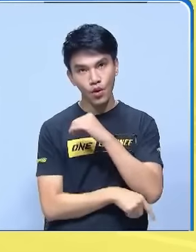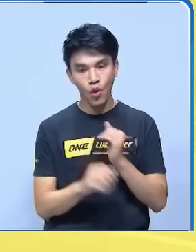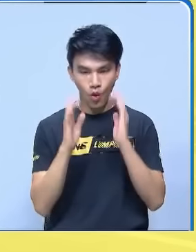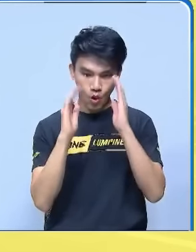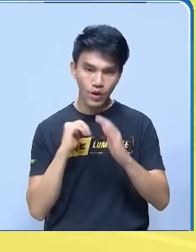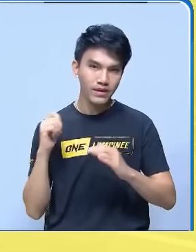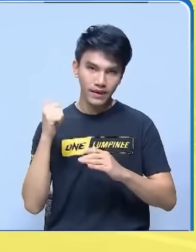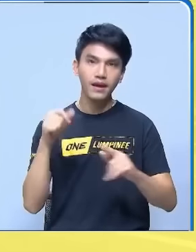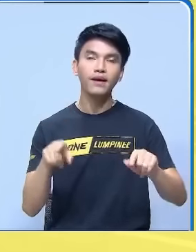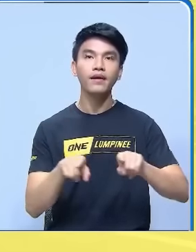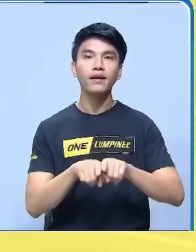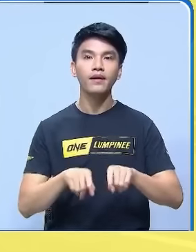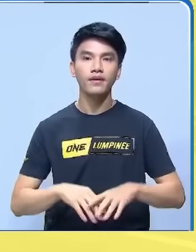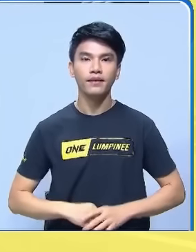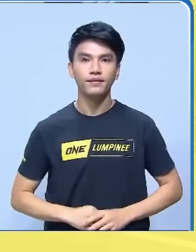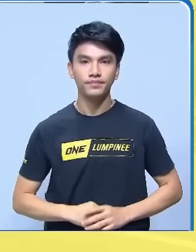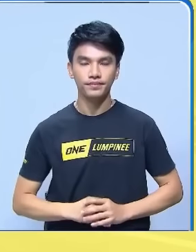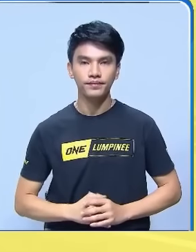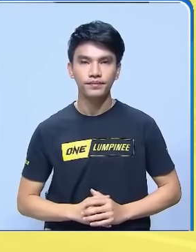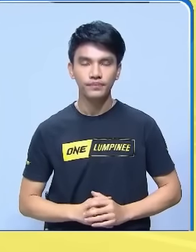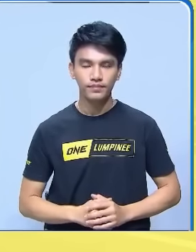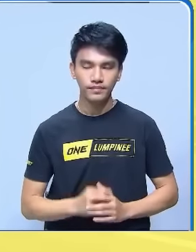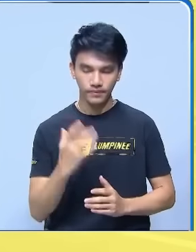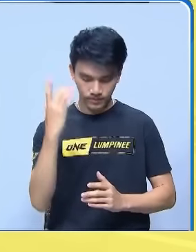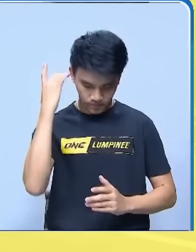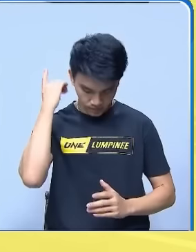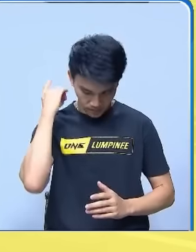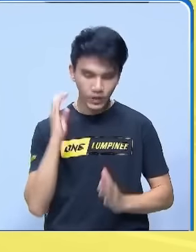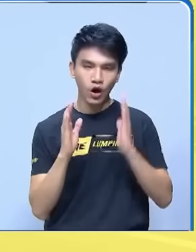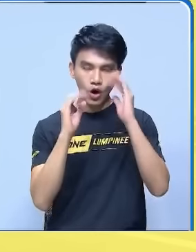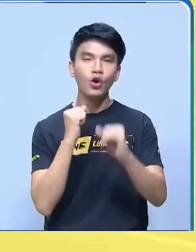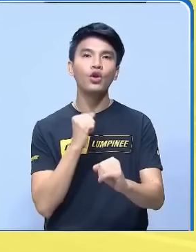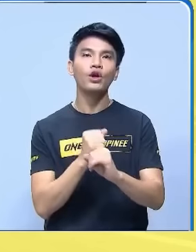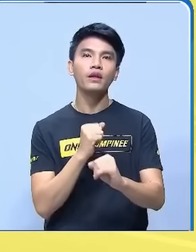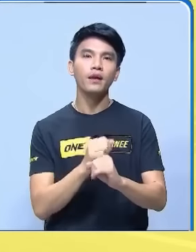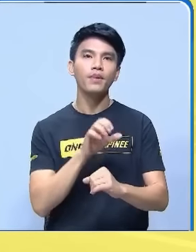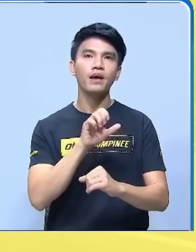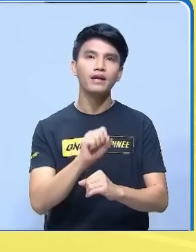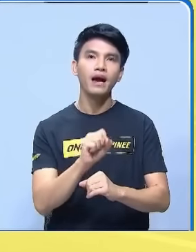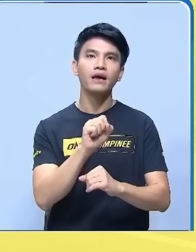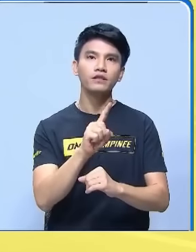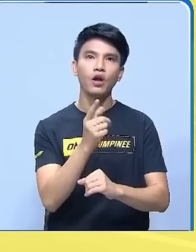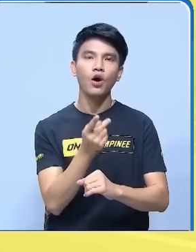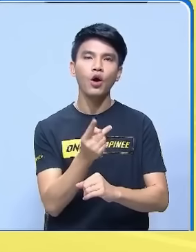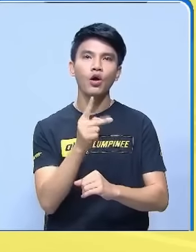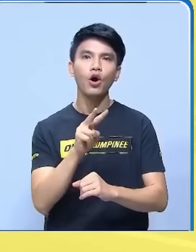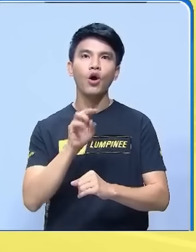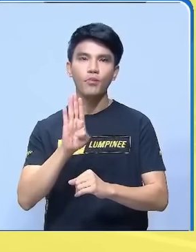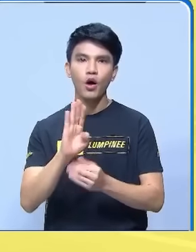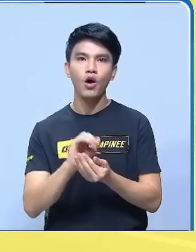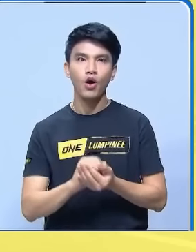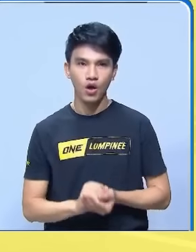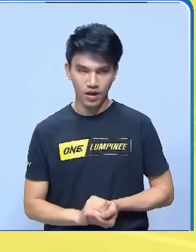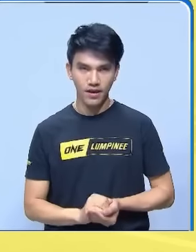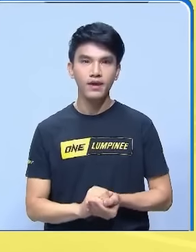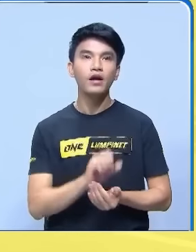ได้ ซึ่งเมื่อวานนี้เจ้าหน้าที่สคบก็ส่งหนังสือเชิญแม่ตั๊กและป๋าเบียร์เข้าให้ข้อมูลในวันนี้ค่ะ27กัน